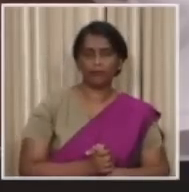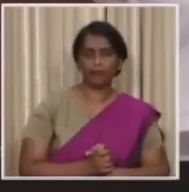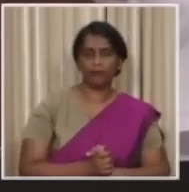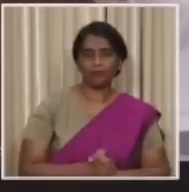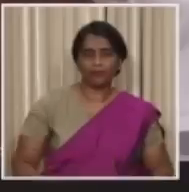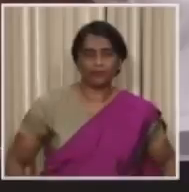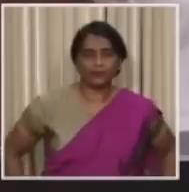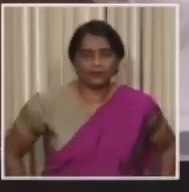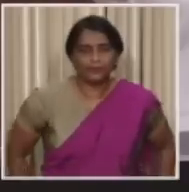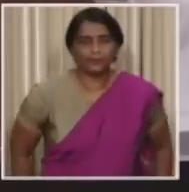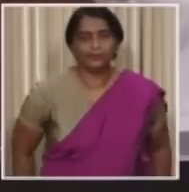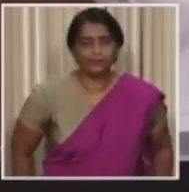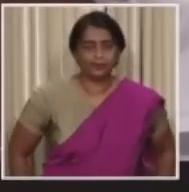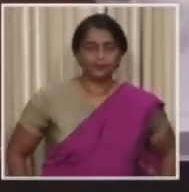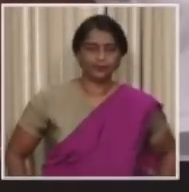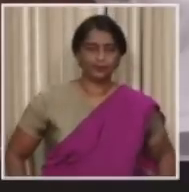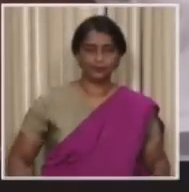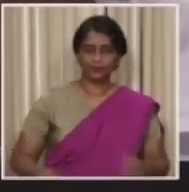ඔව් මුසාමි